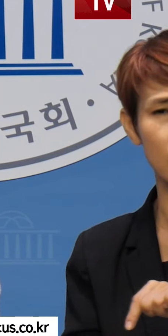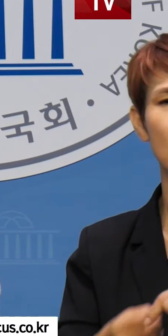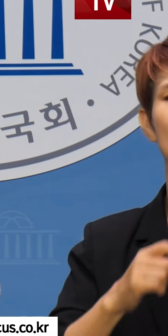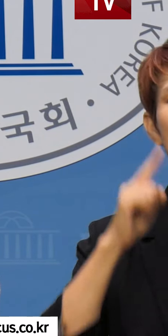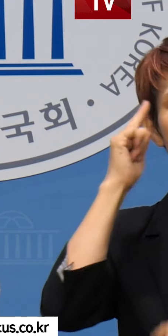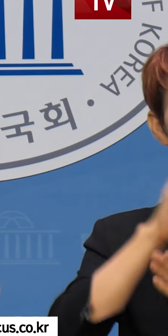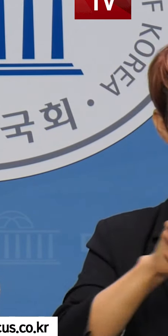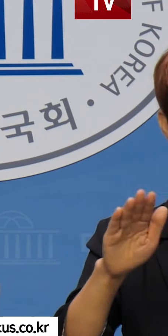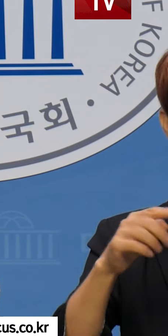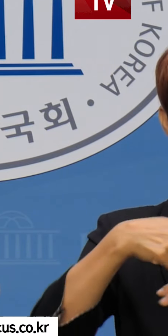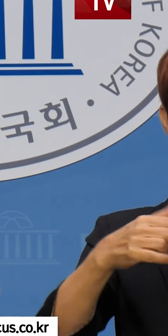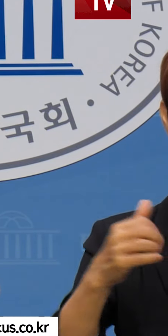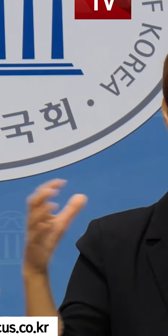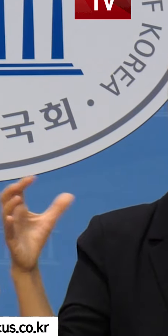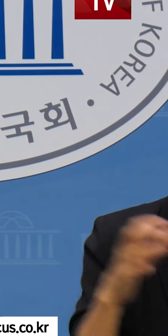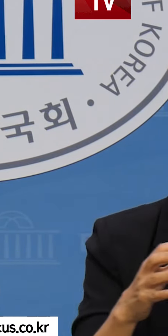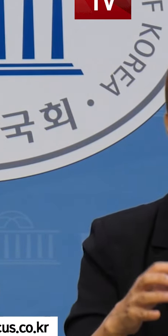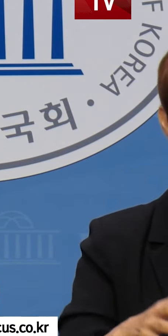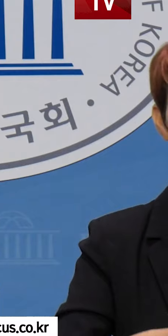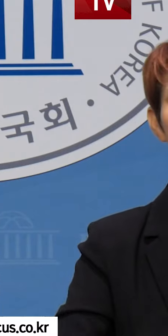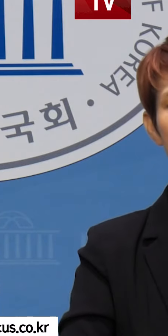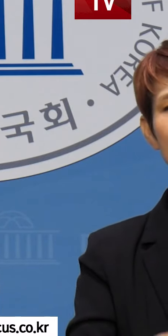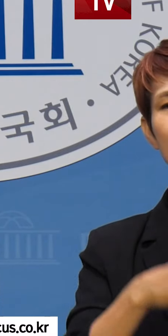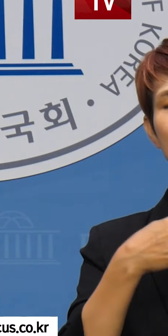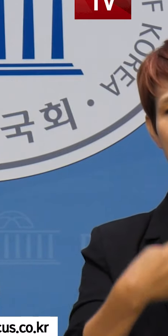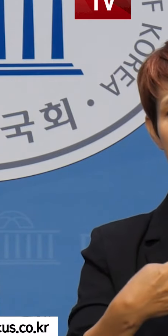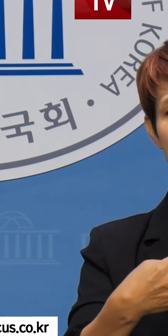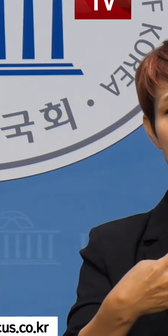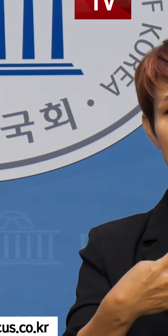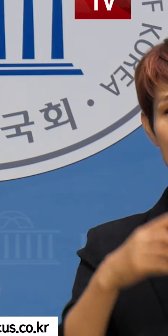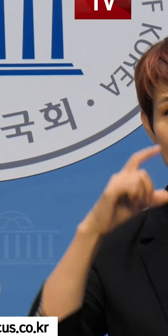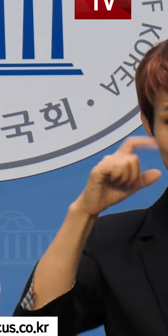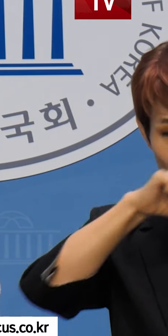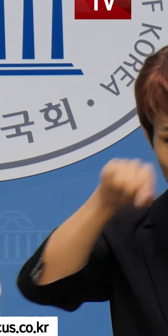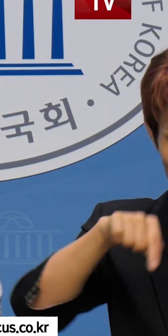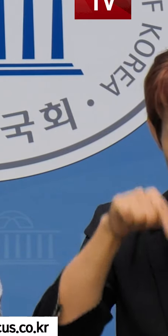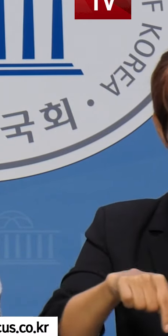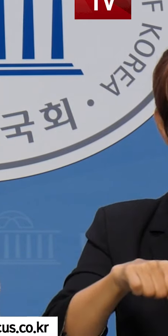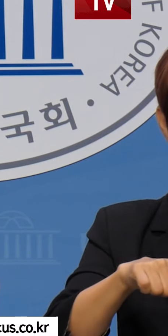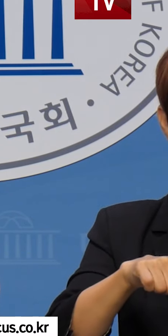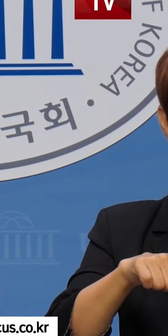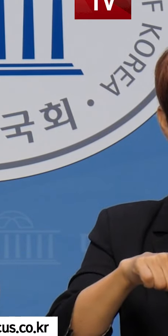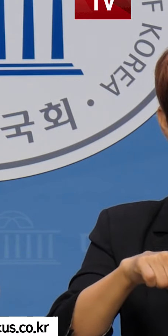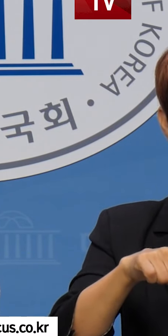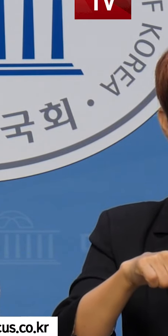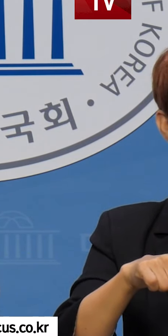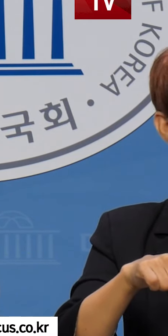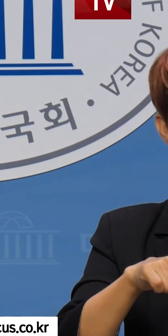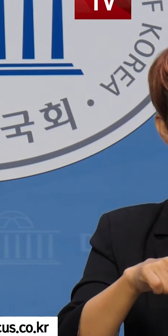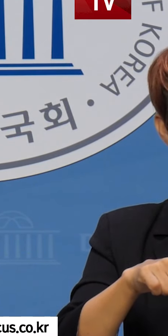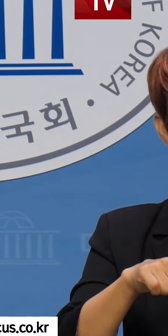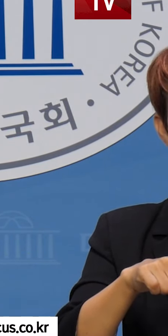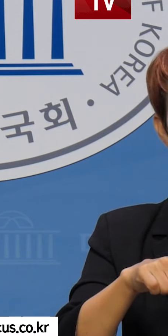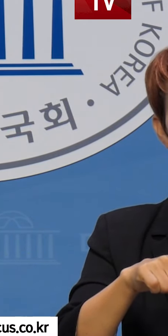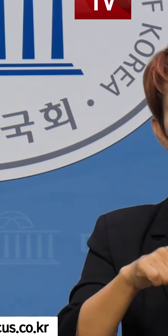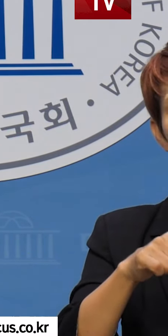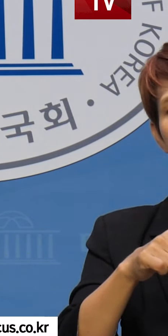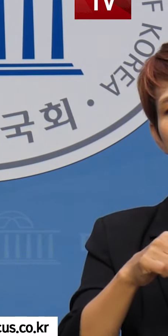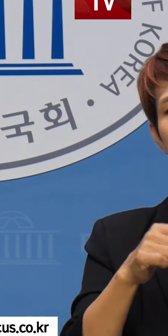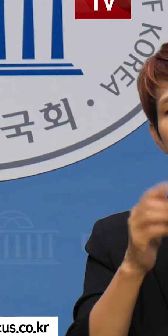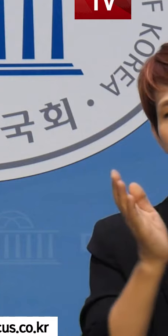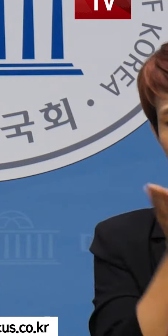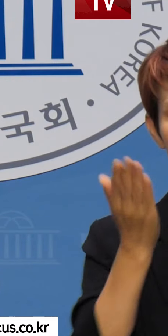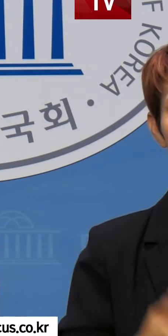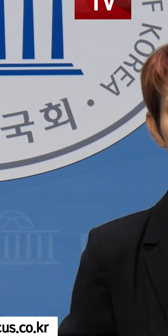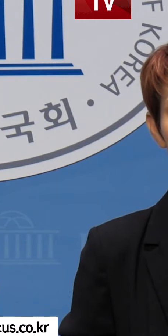민족 대단결이라는 7.4 남북공동성명의 대원칙 중 어느 하나도 달성할 수 없습니다.